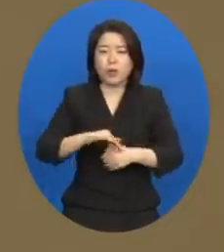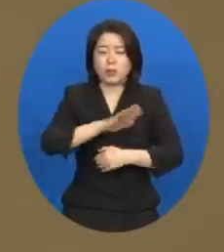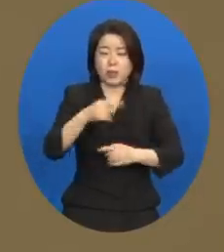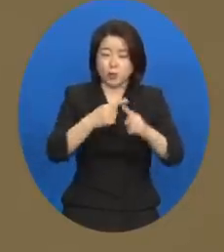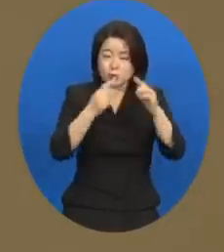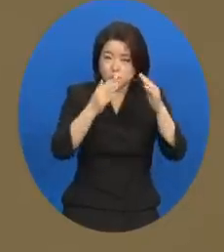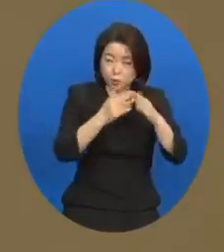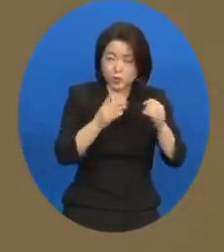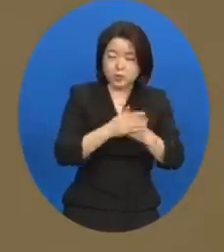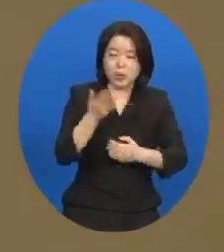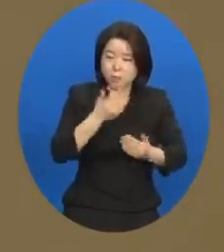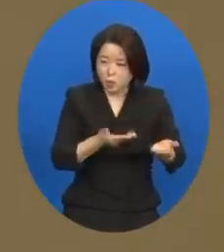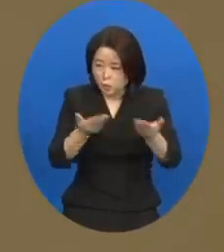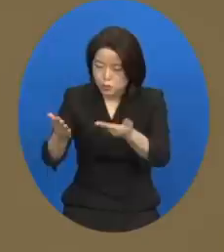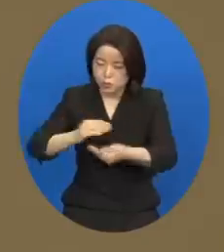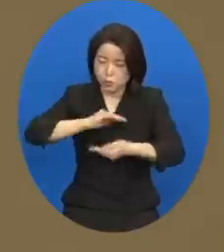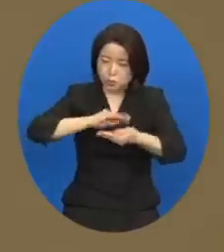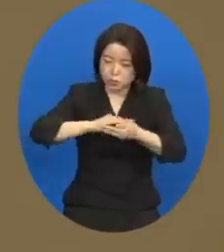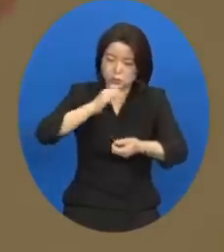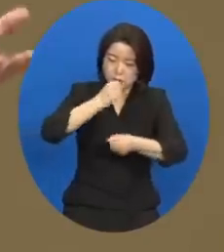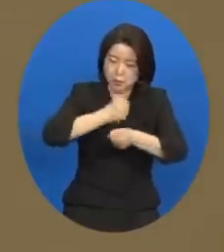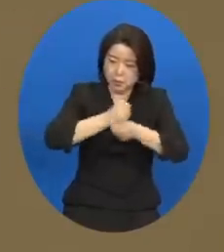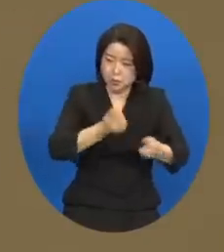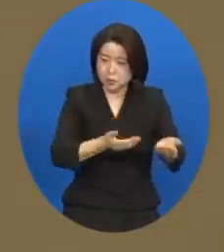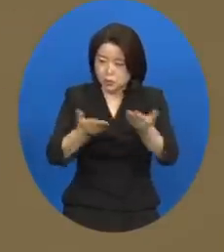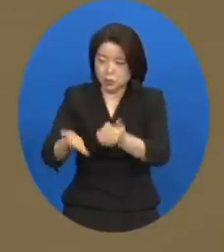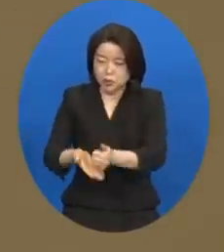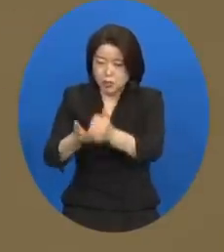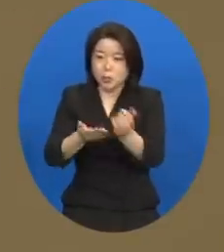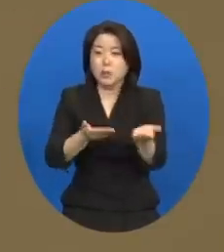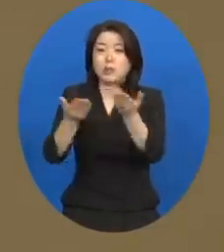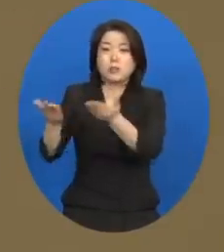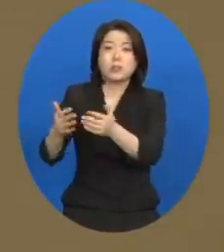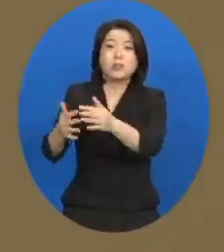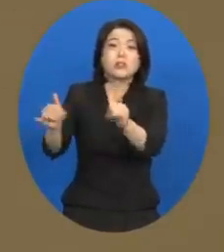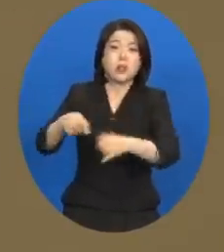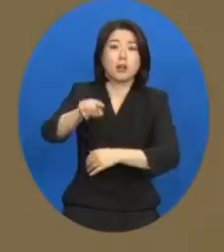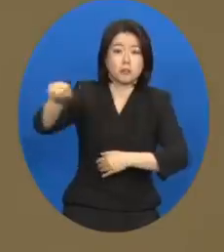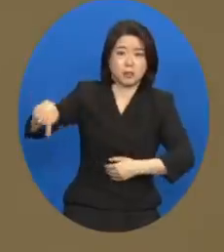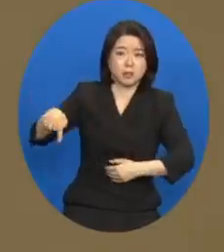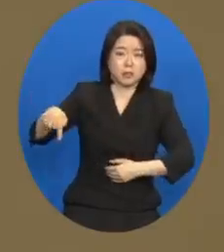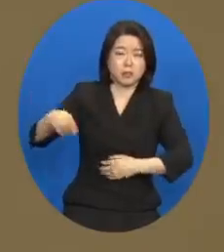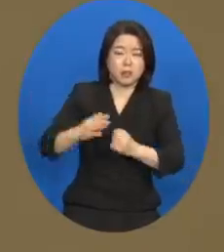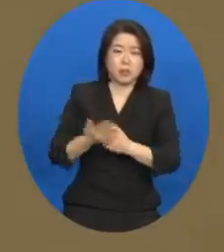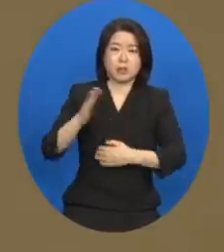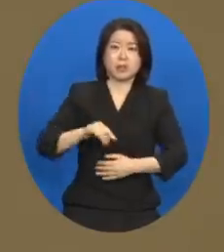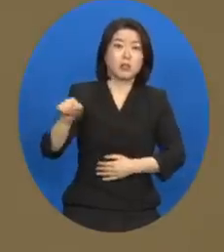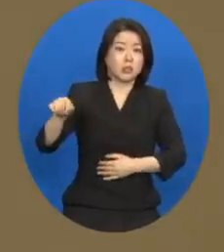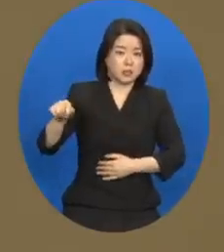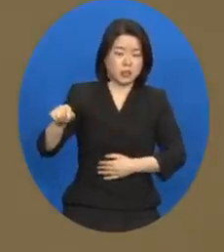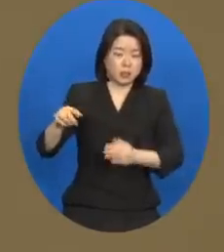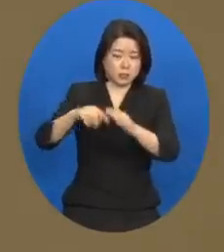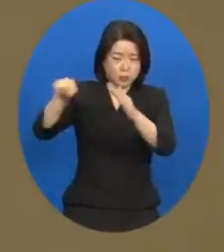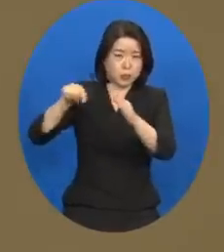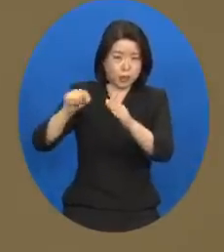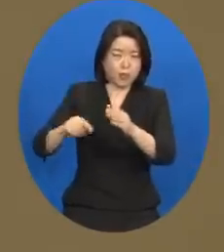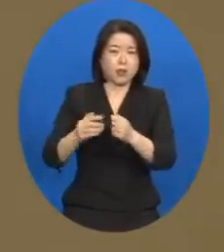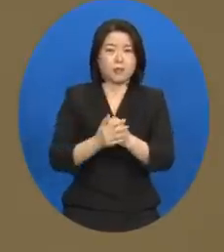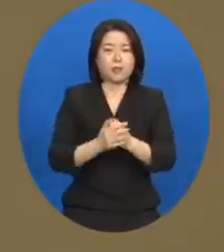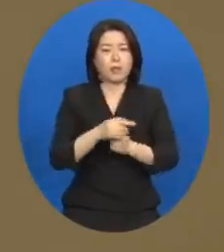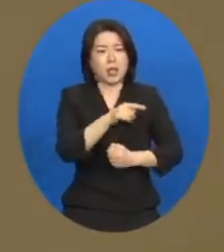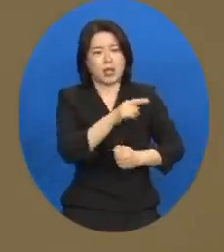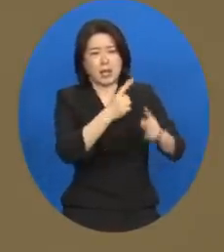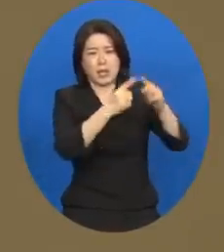교회에서 먹이고 도시락 싸서 섬겨드리는 분들이죠. 근데 그분들 중에 이